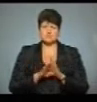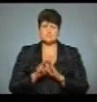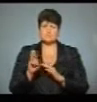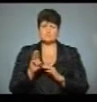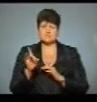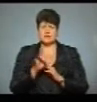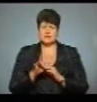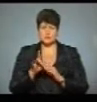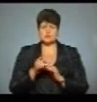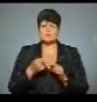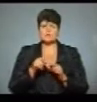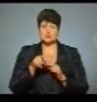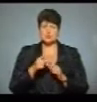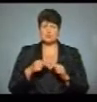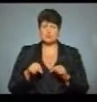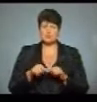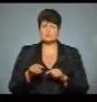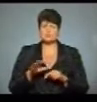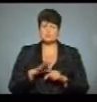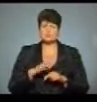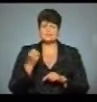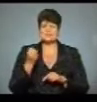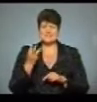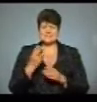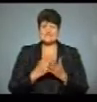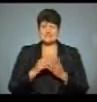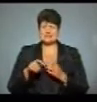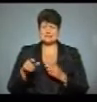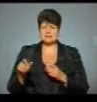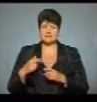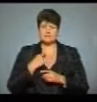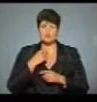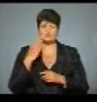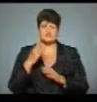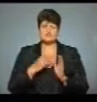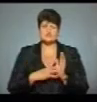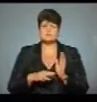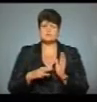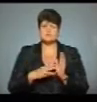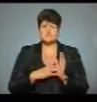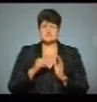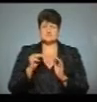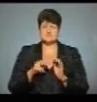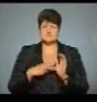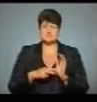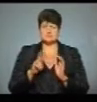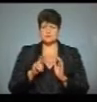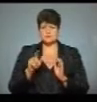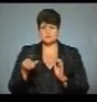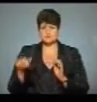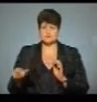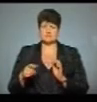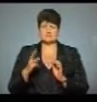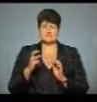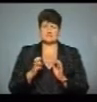райони. Нагадаю, на цьому окрузі балотувалися 13 кандидатів, проголосували 88 072 особи на